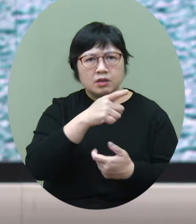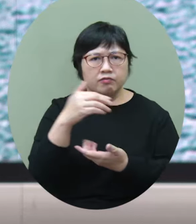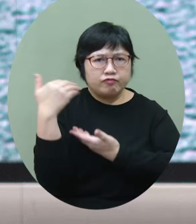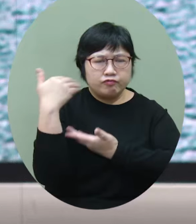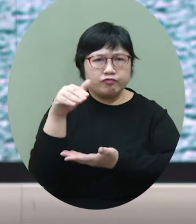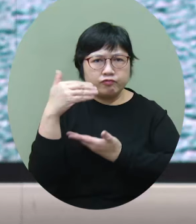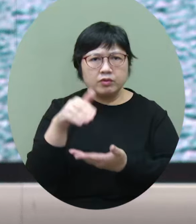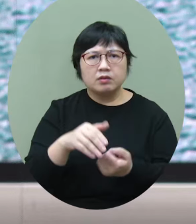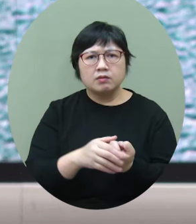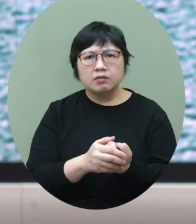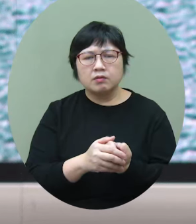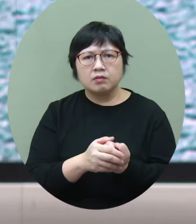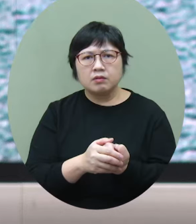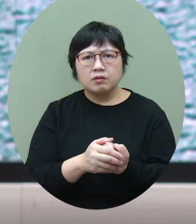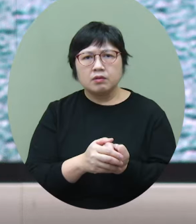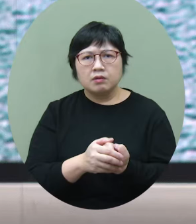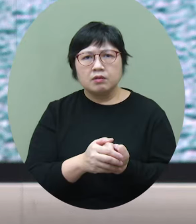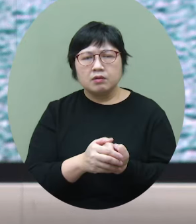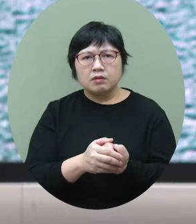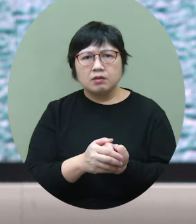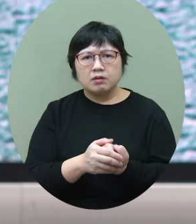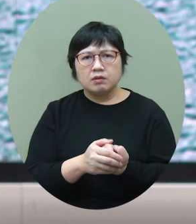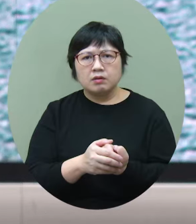啲嗰啲